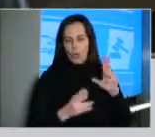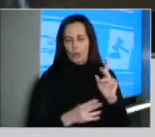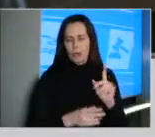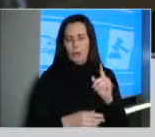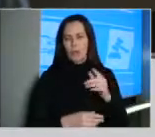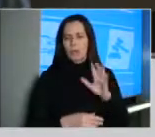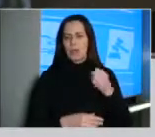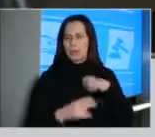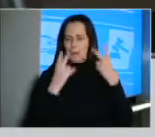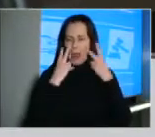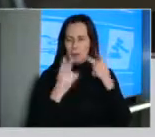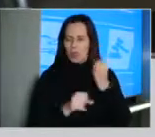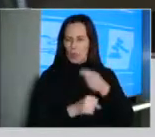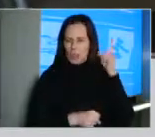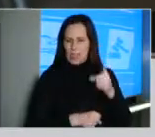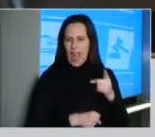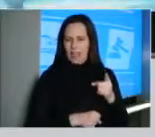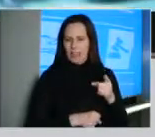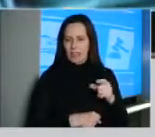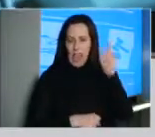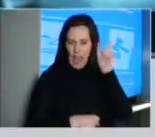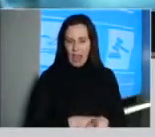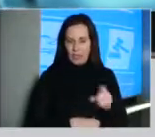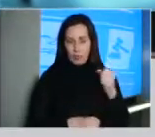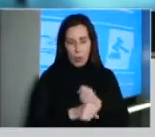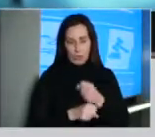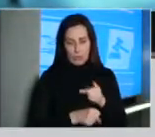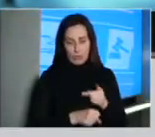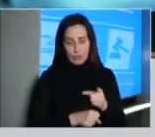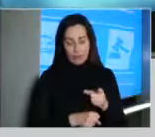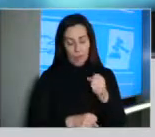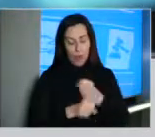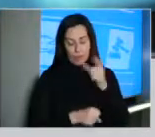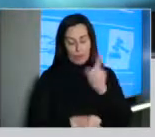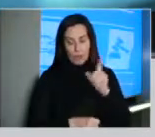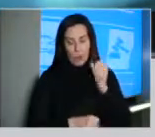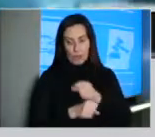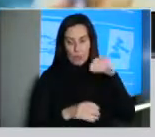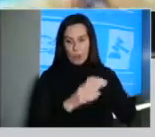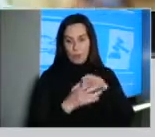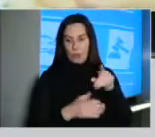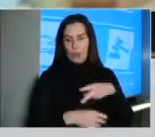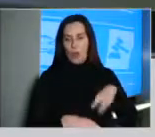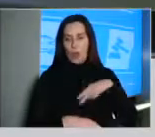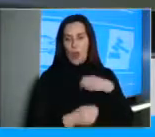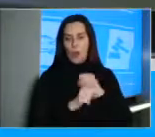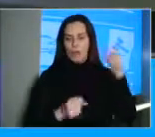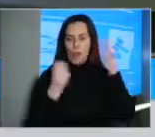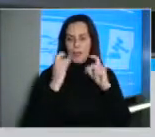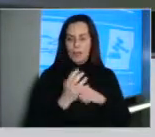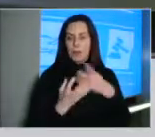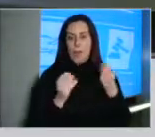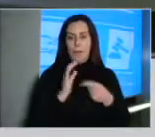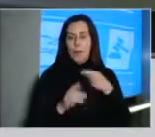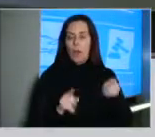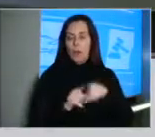במובן הזה, אם הייתי מחפש להטיל סנקציה, הרי הפונקציונר נקרא לזה, שעושה את מי שעושה את הפעולה בתוך המשרד, הוא ממונה על חופש המידע. והרבה